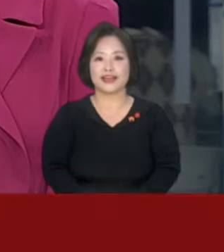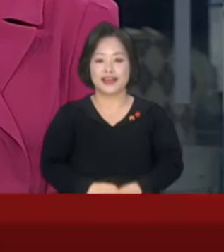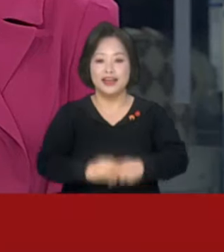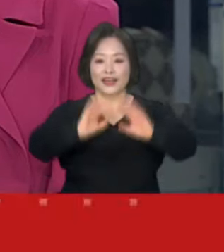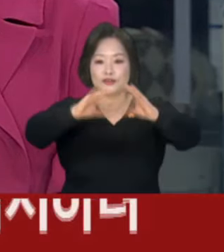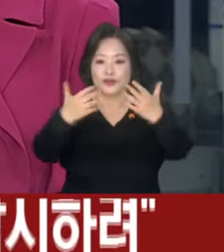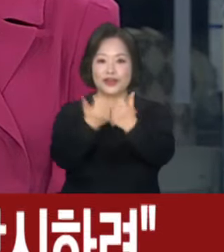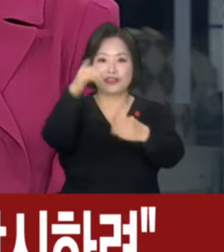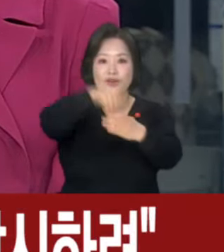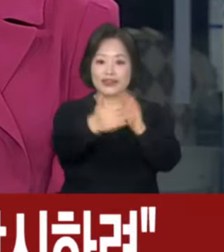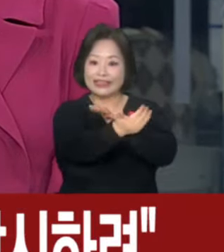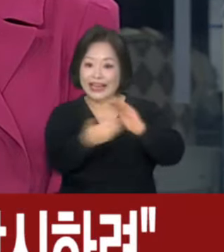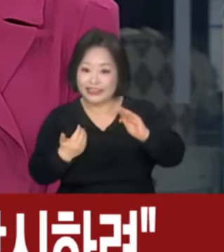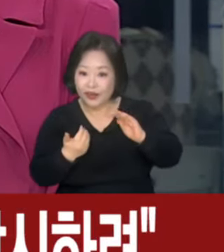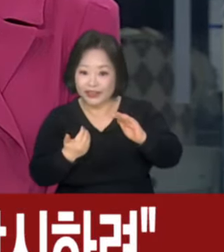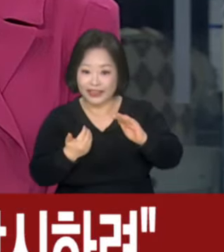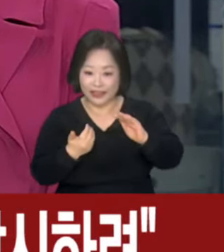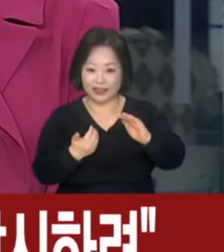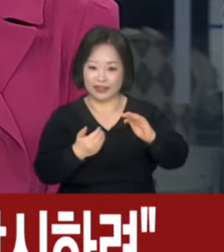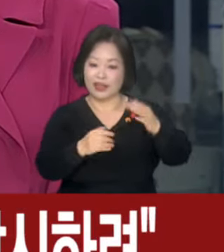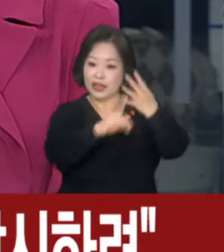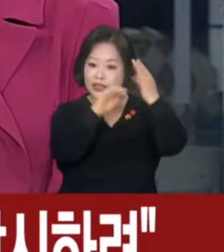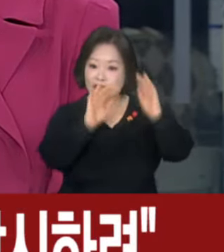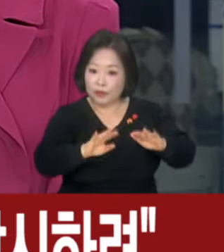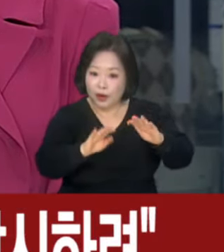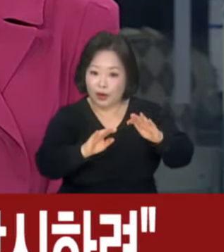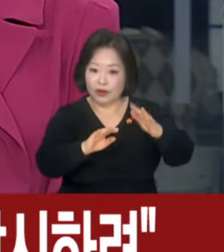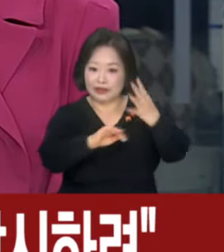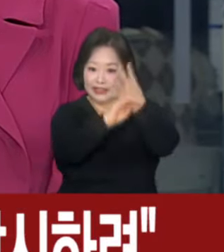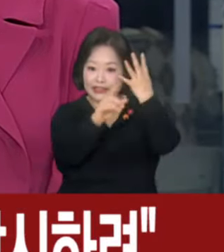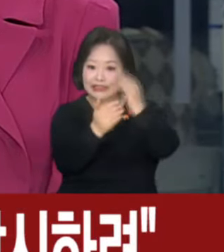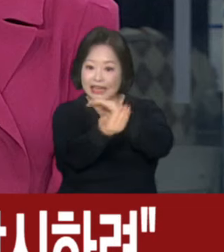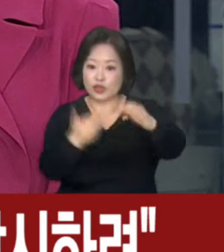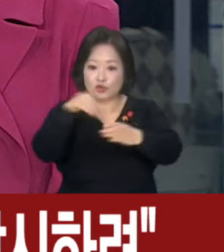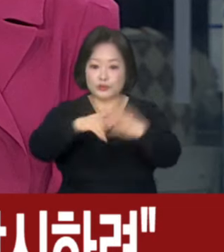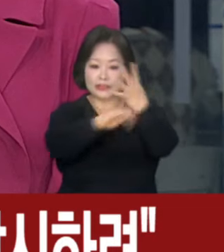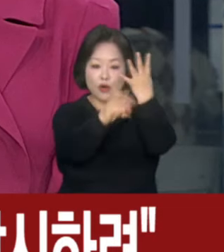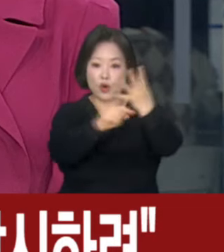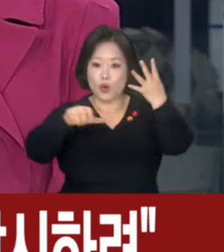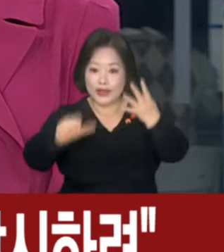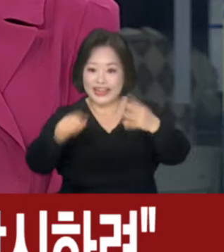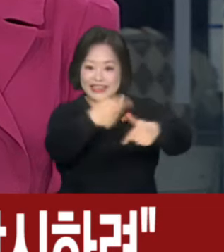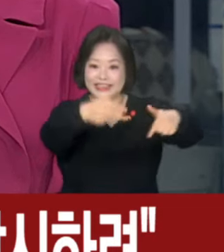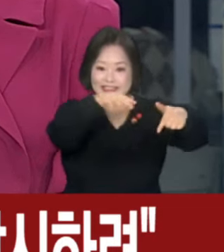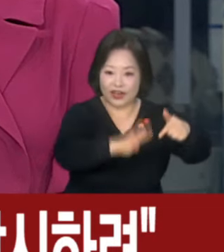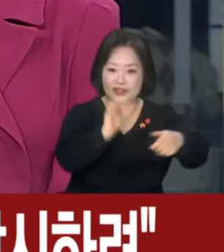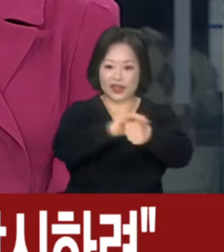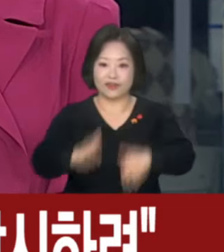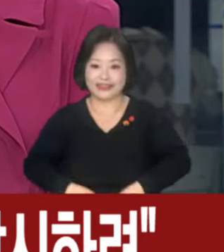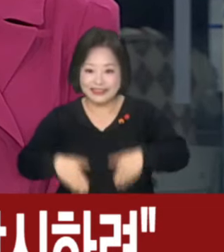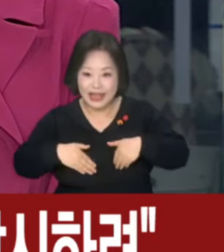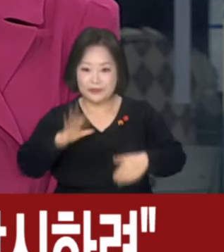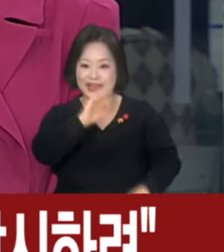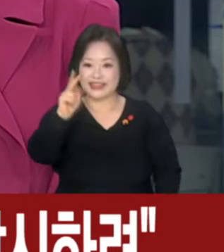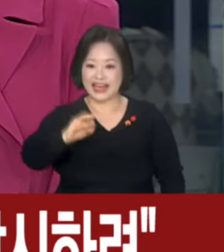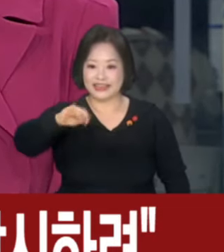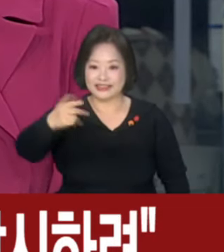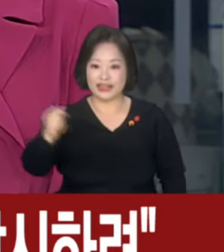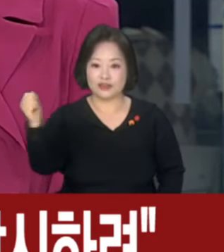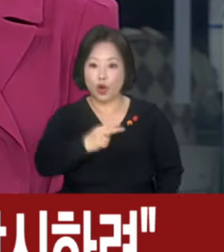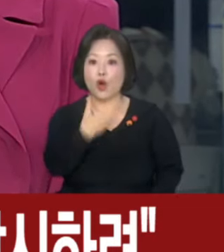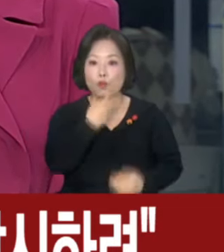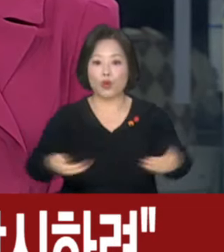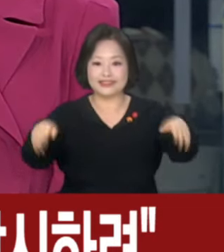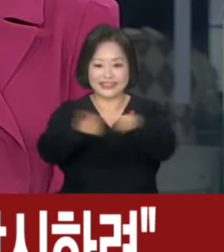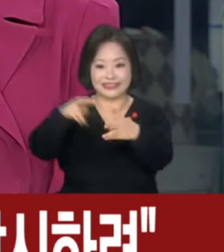네, 총선 사전투표가 다음 달 5일부터 실시되는 가운데 사전투표소가 설치된 인천과 경남 양산